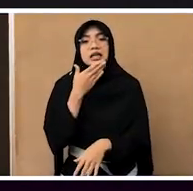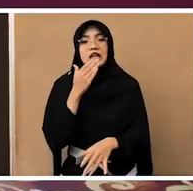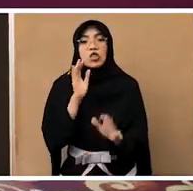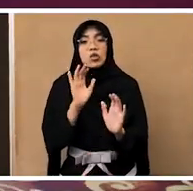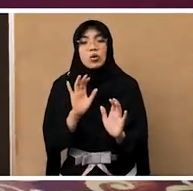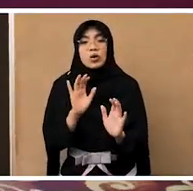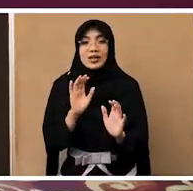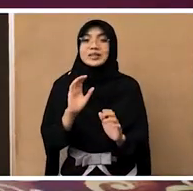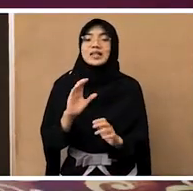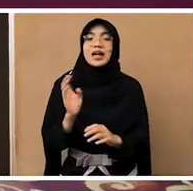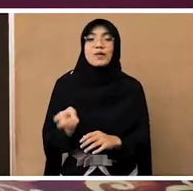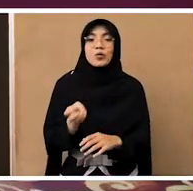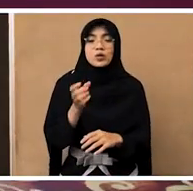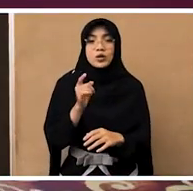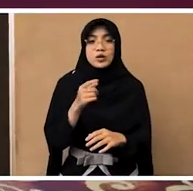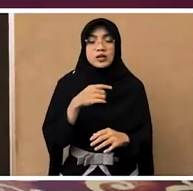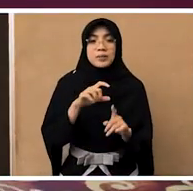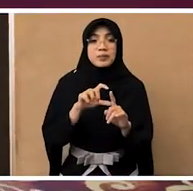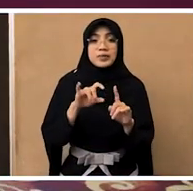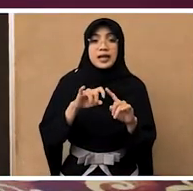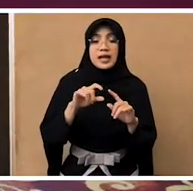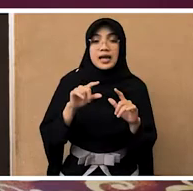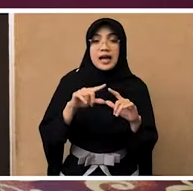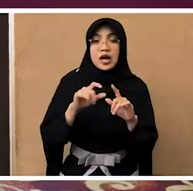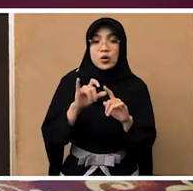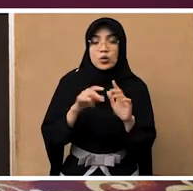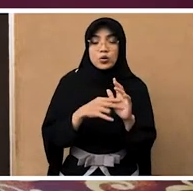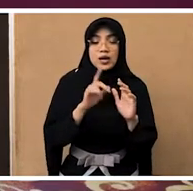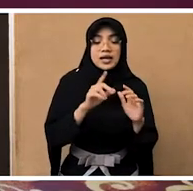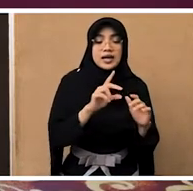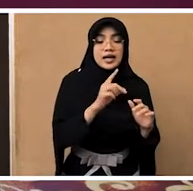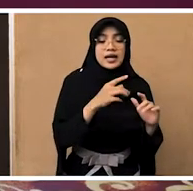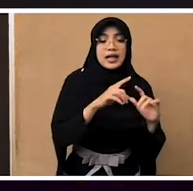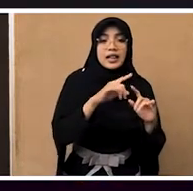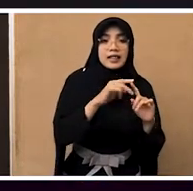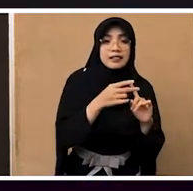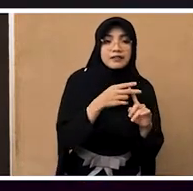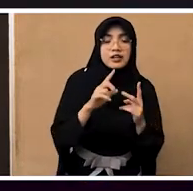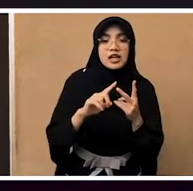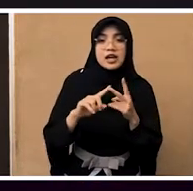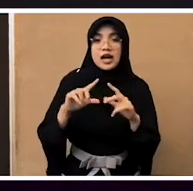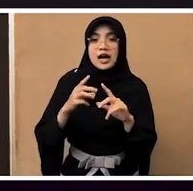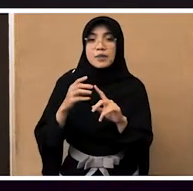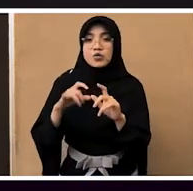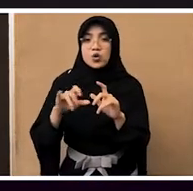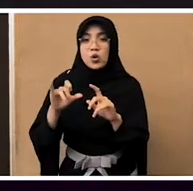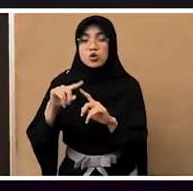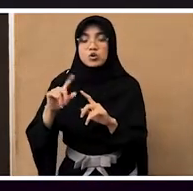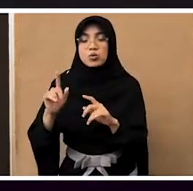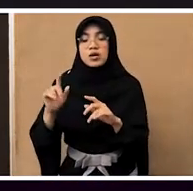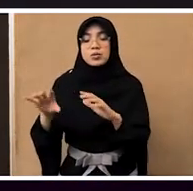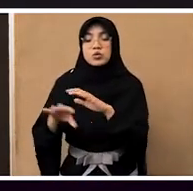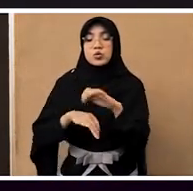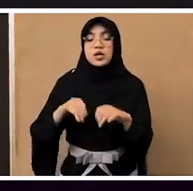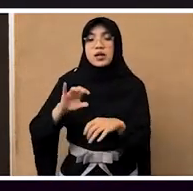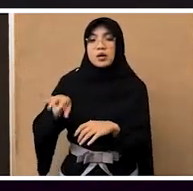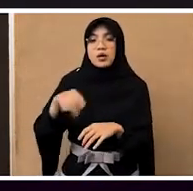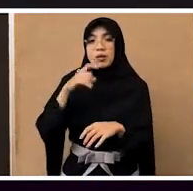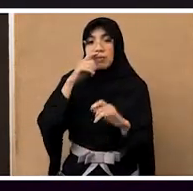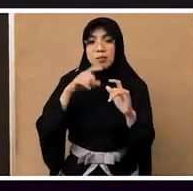cara mudahnya seperti itu delik aduan itu kan ada yang relatif ada yang absolut yang misalnya pencurian dalam keluarga misalnya pasar